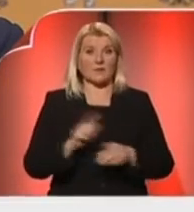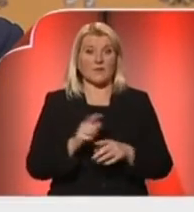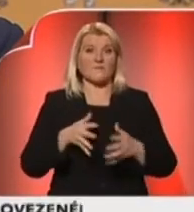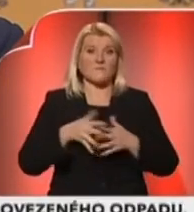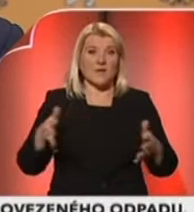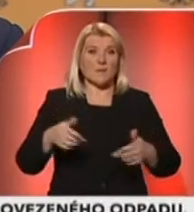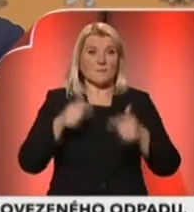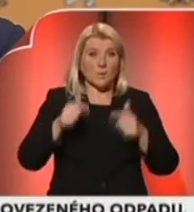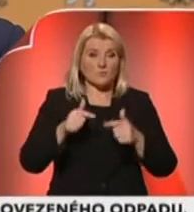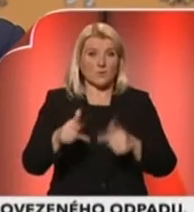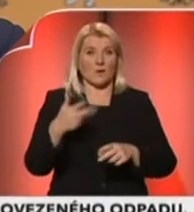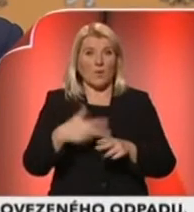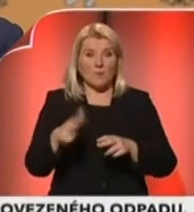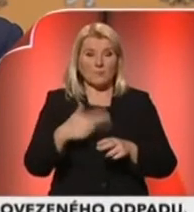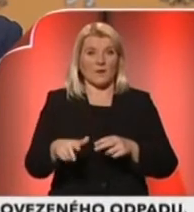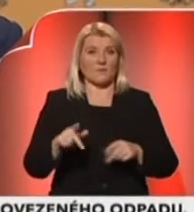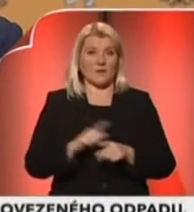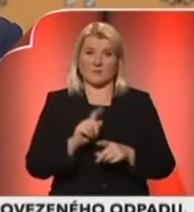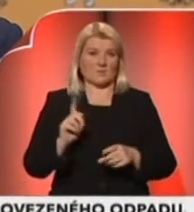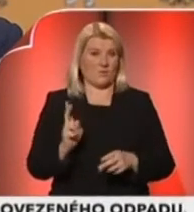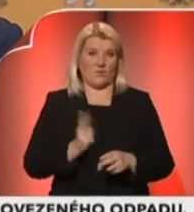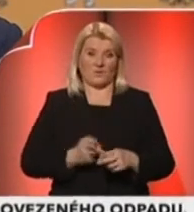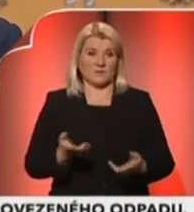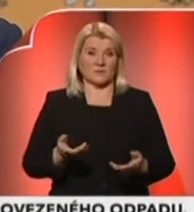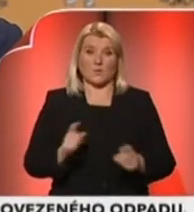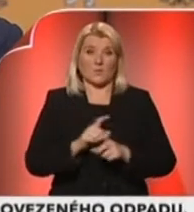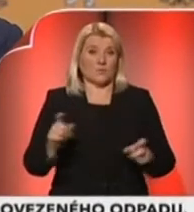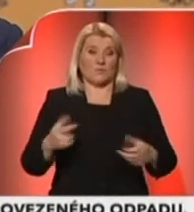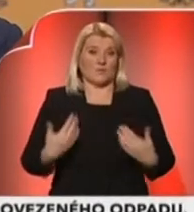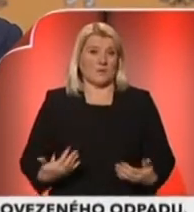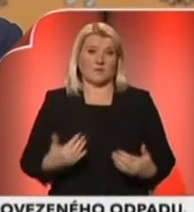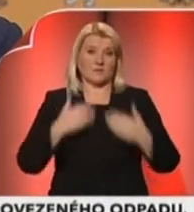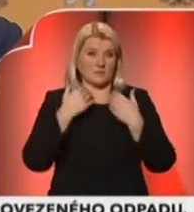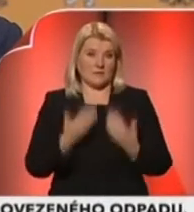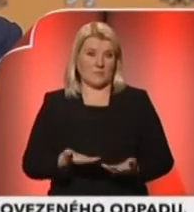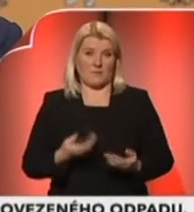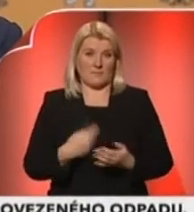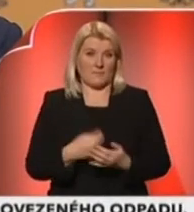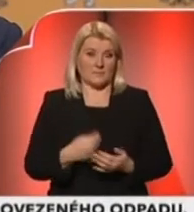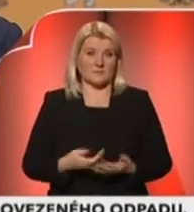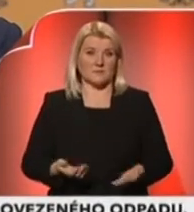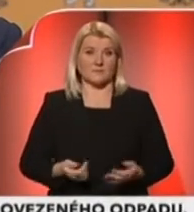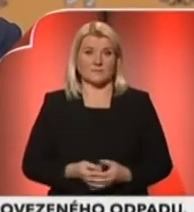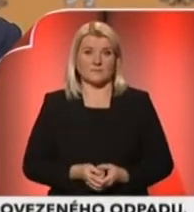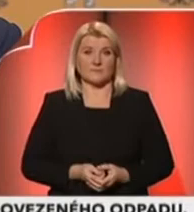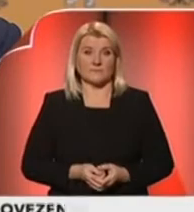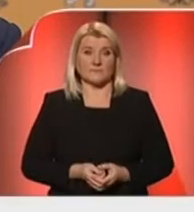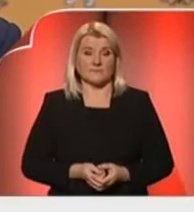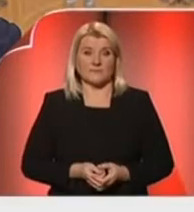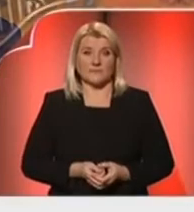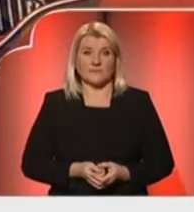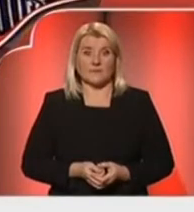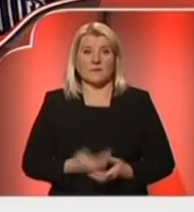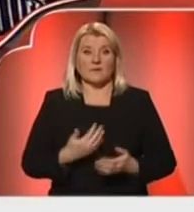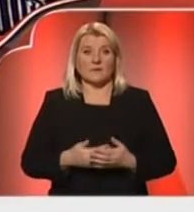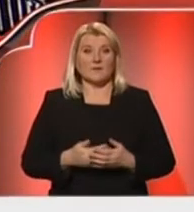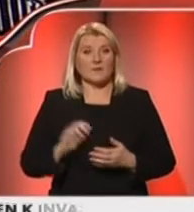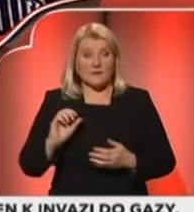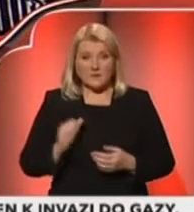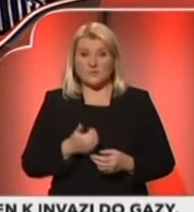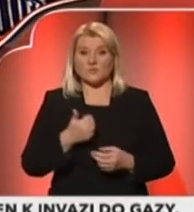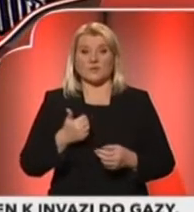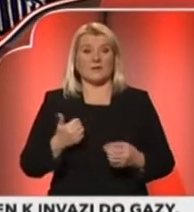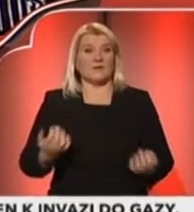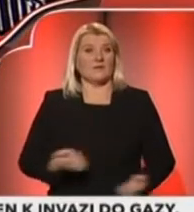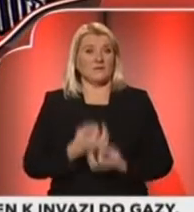velké, podle mého názoru, velké akce dělat, protože prostě na to v současné době nebudeme mít peníze. Když se ještě ale